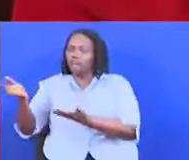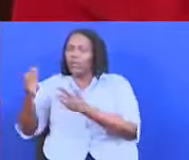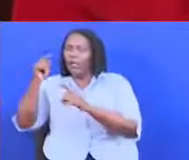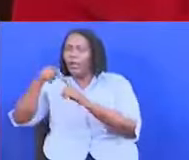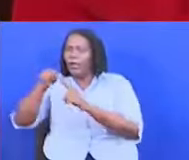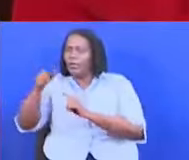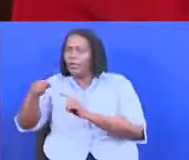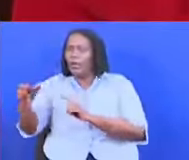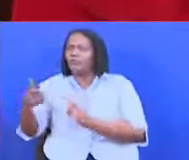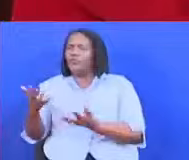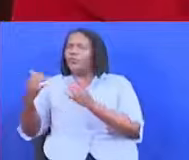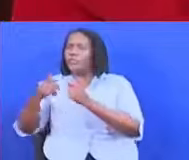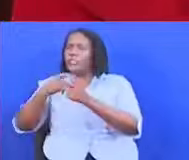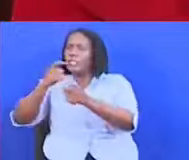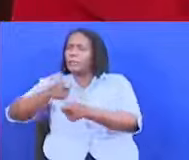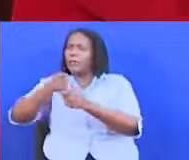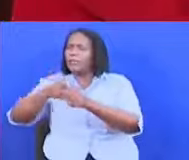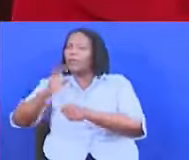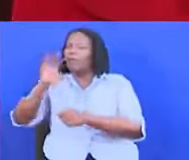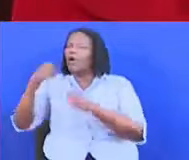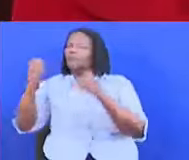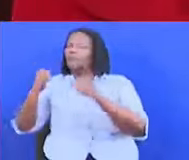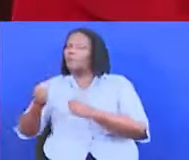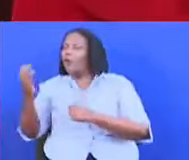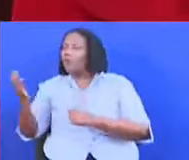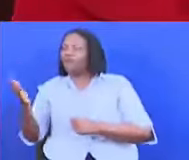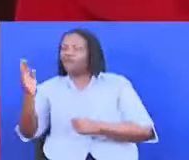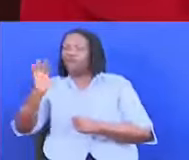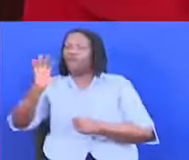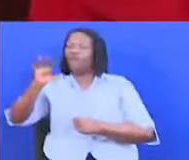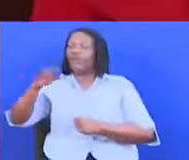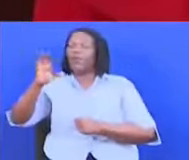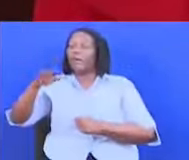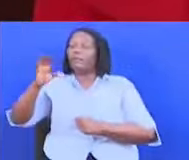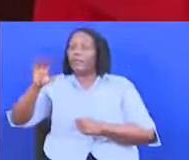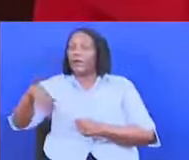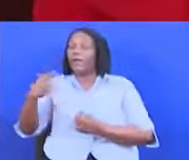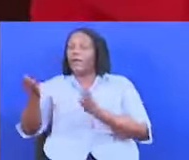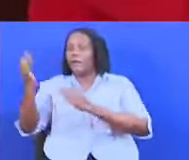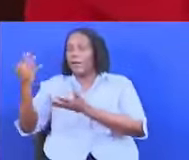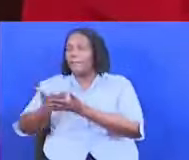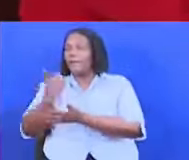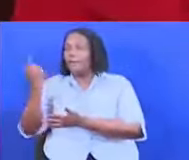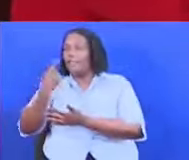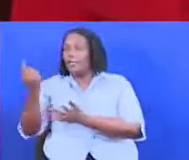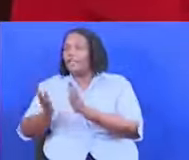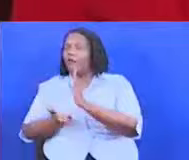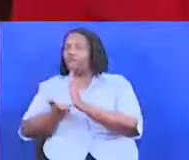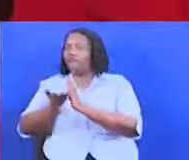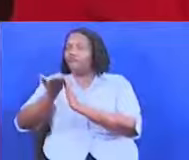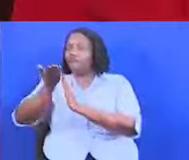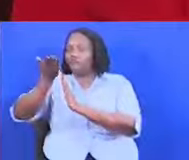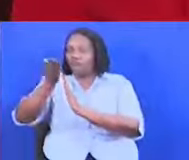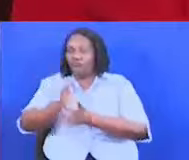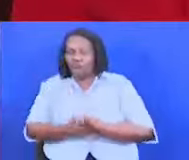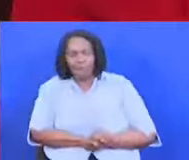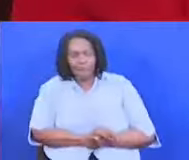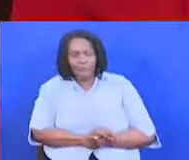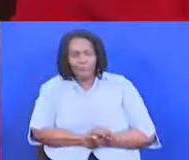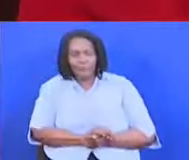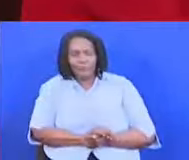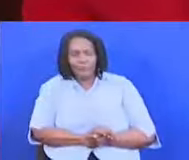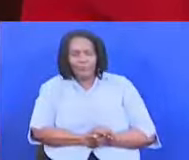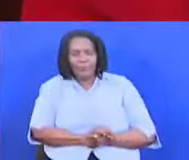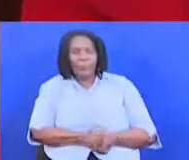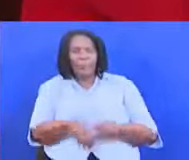wa kule waweze kulima kwa mwaka mzima na kuongeza pato la taifa. Mheshimiwa Spika, kuna swala zima la uboreshaji viwanja vya